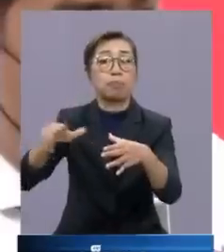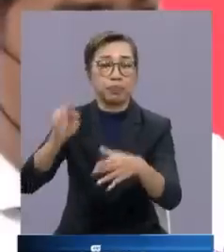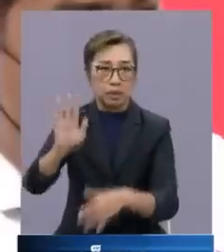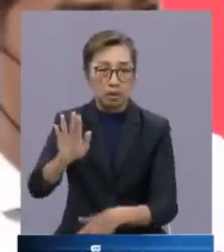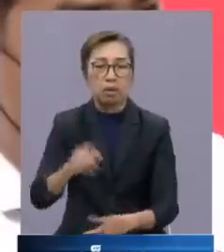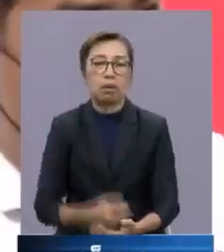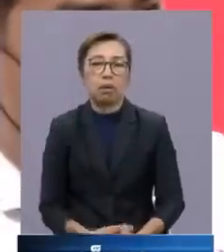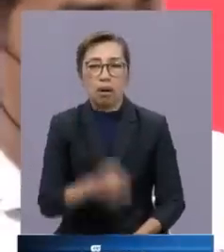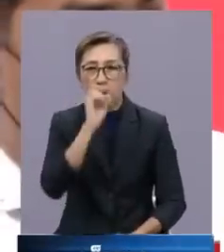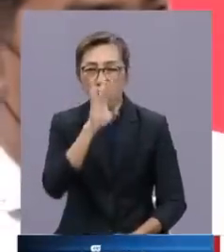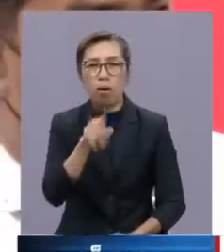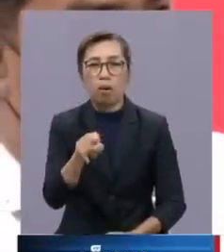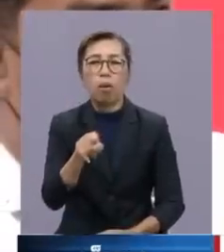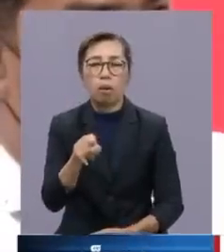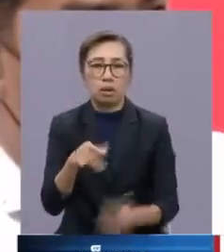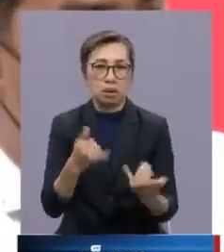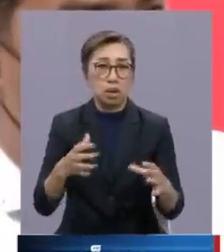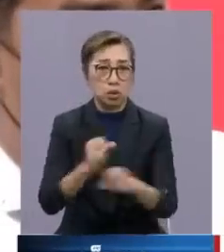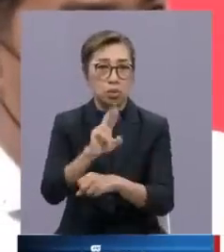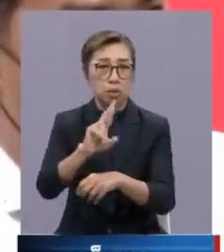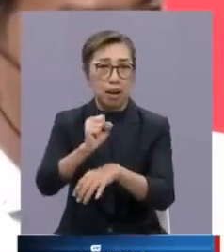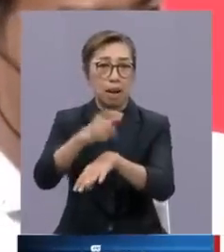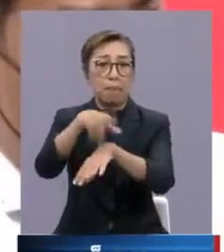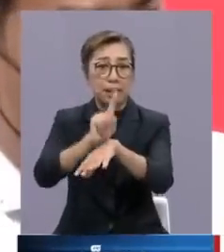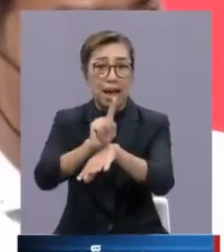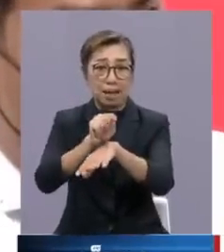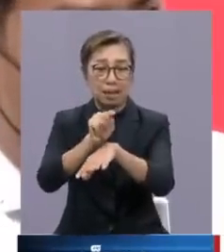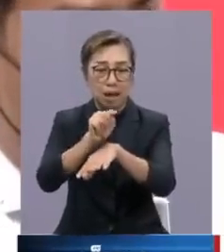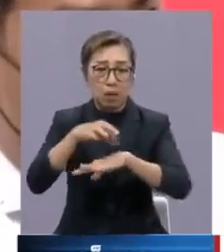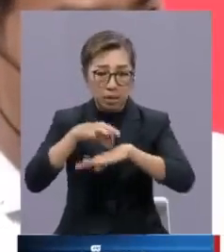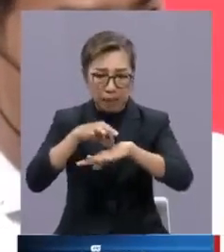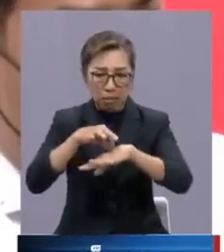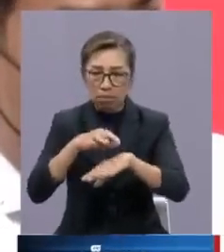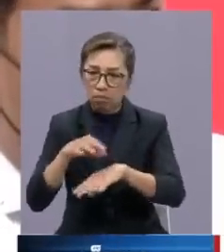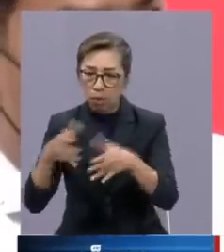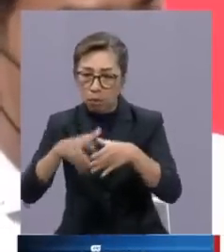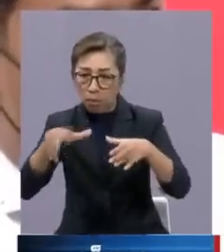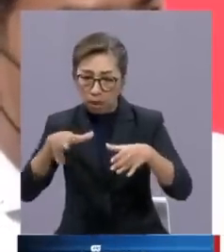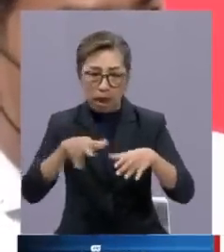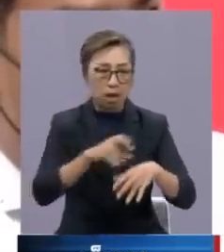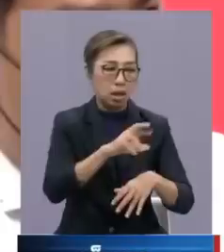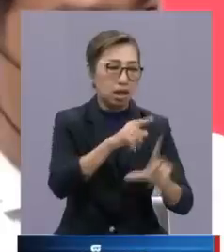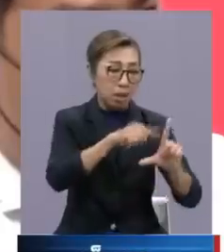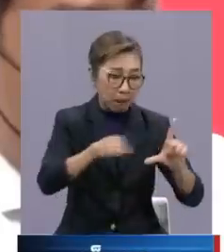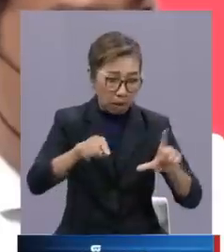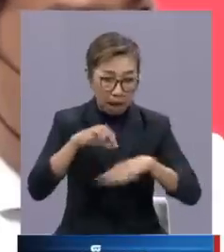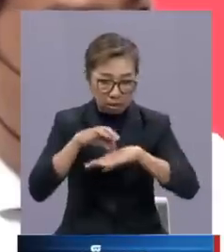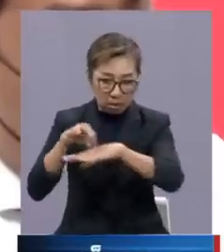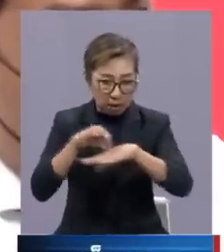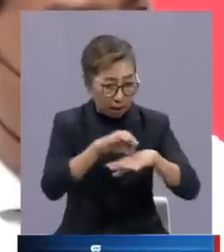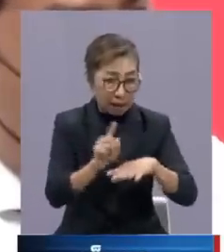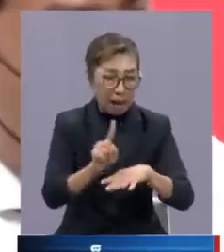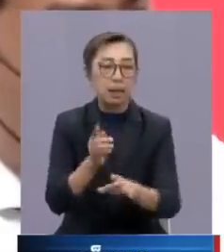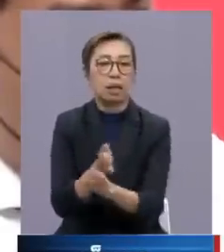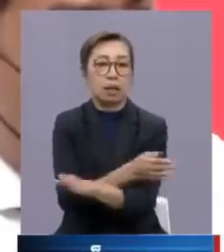ก็พูดถึงเน้นย้ำความชัดเจนเรื่องของประธานสภาระหว่างก้าวไกลกับเพื่อไทยเนี่ยนะครับคือในมุมของคณะเจรจ